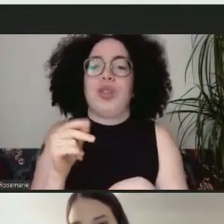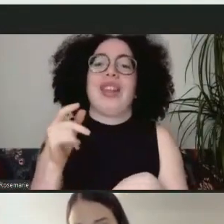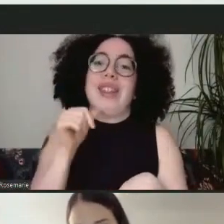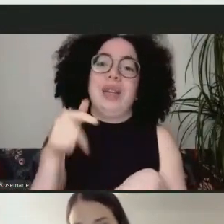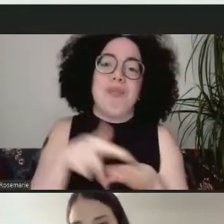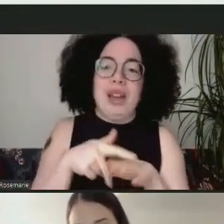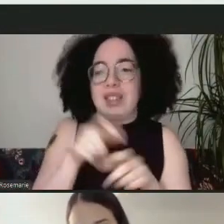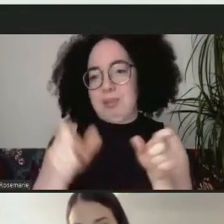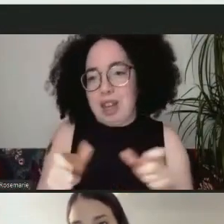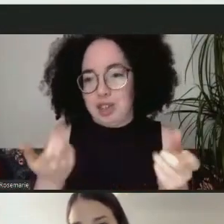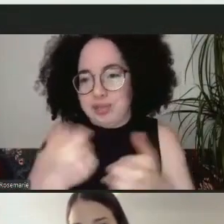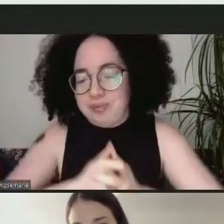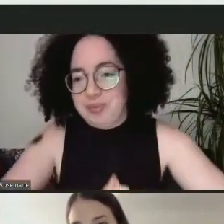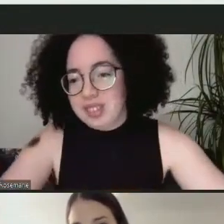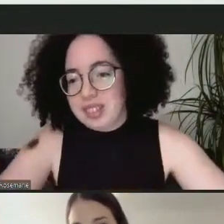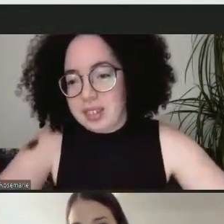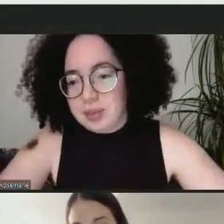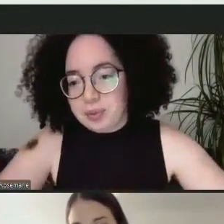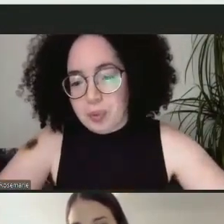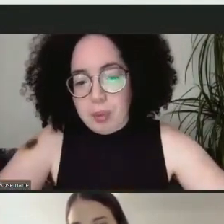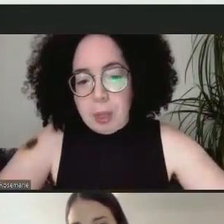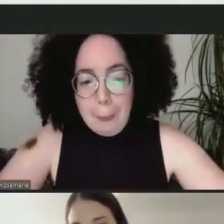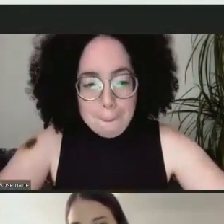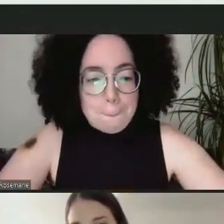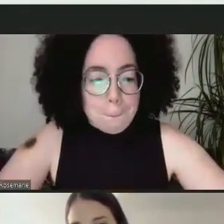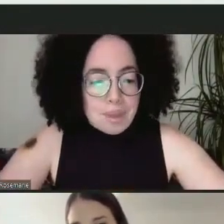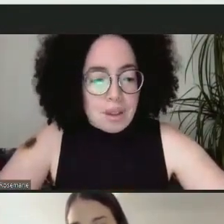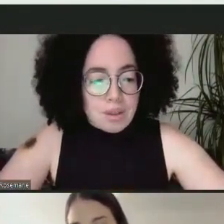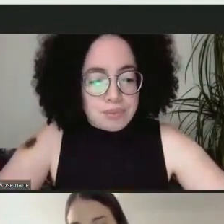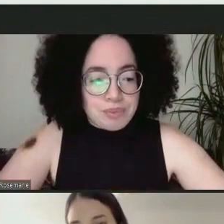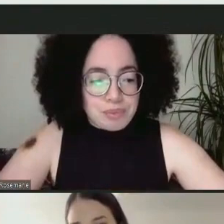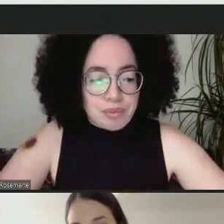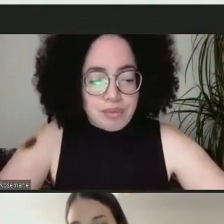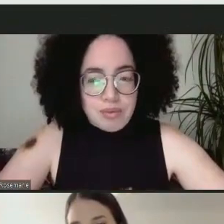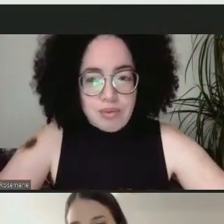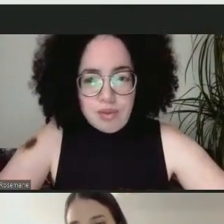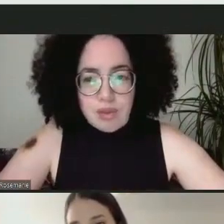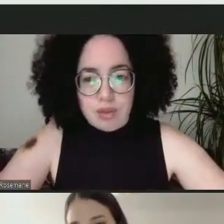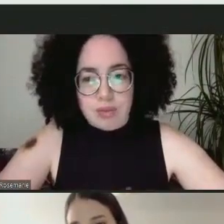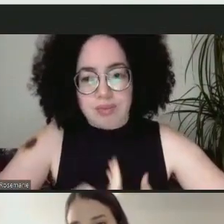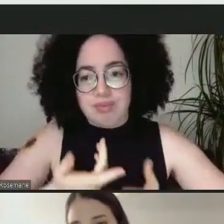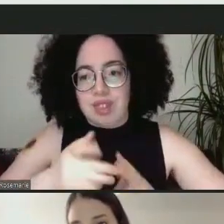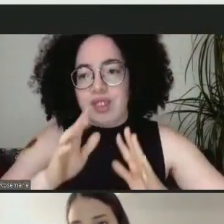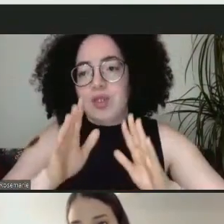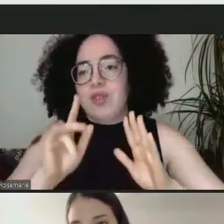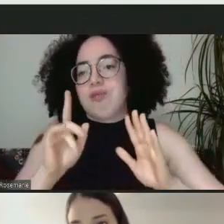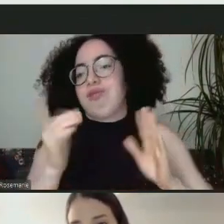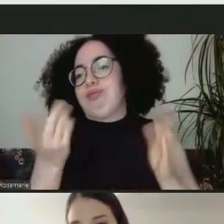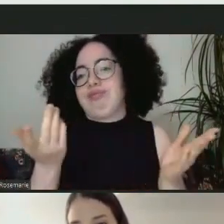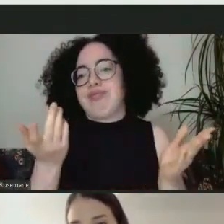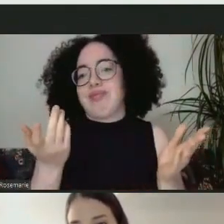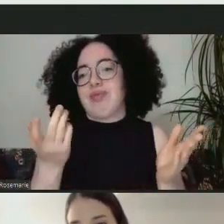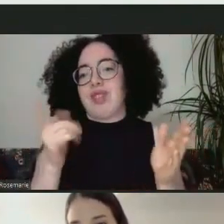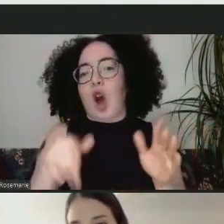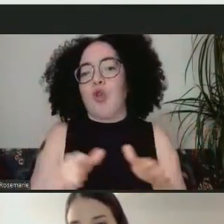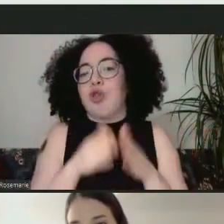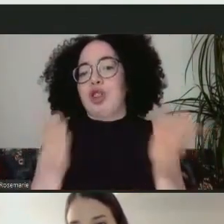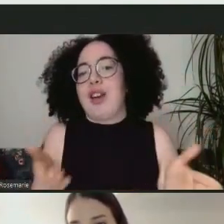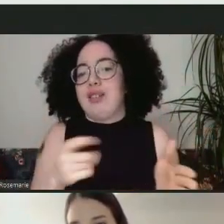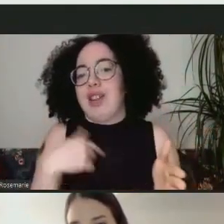Beispiel. Also das ist eine Diskriminierung von nicht behinderten Menschen zu behinderten